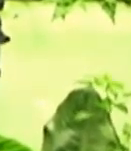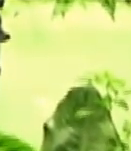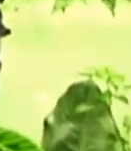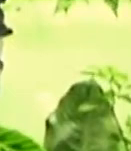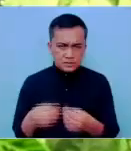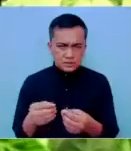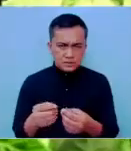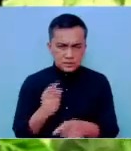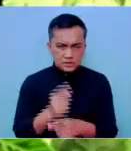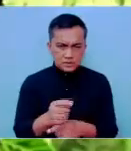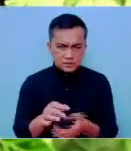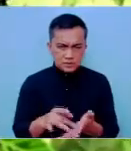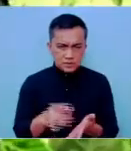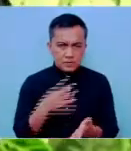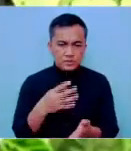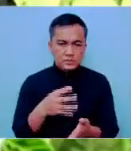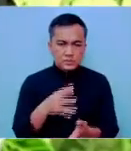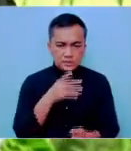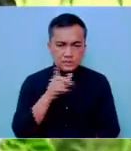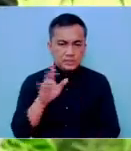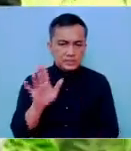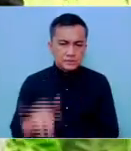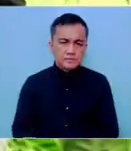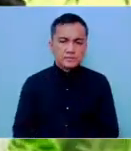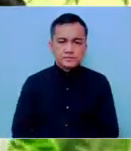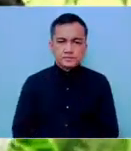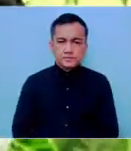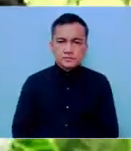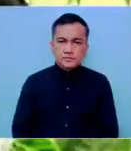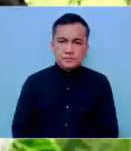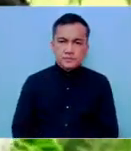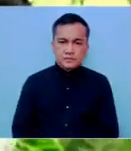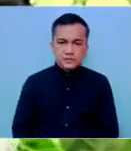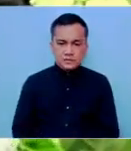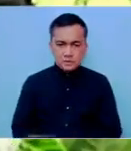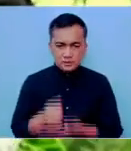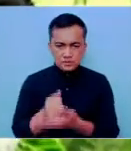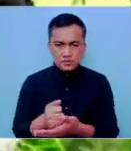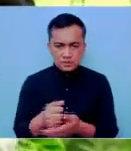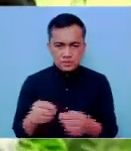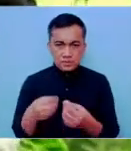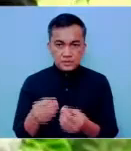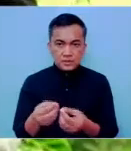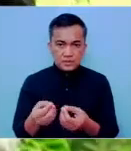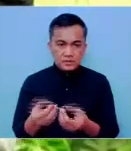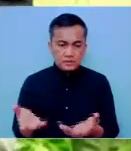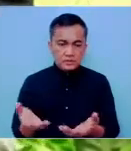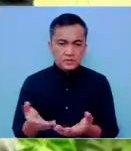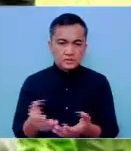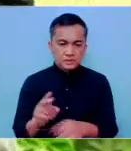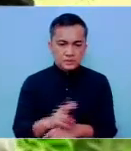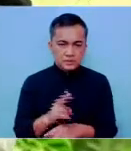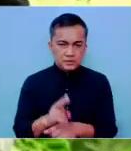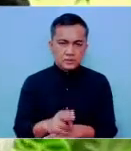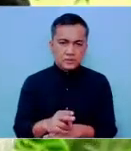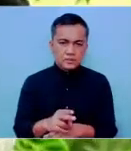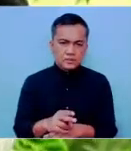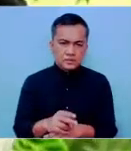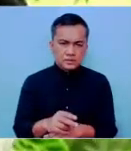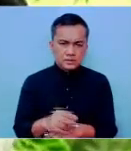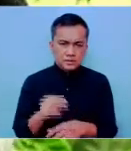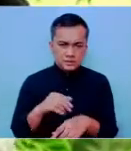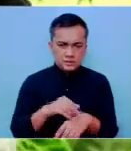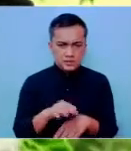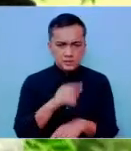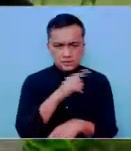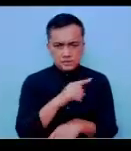angkop na gamot si nanay Lili bilang Tulong po sa inyo Ako na po ang magreseta ng inyong ng inyong gagamitin na papadala po